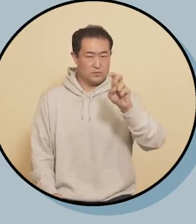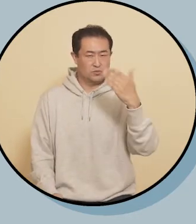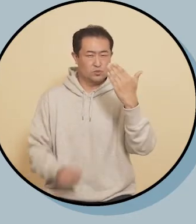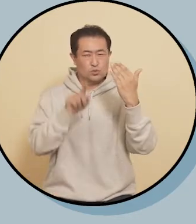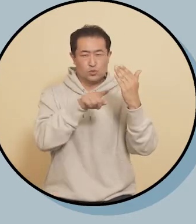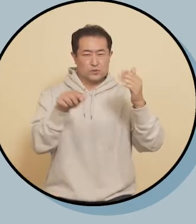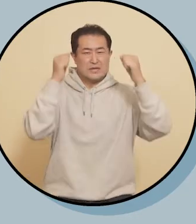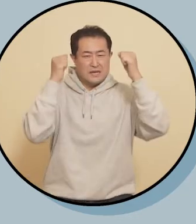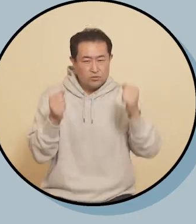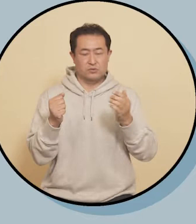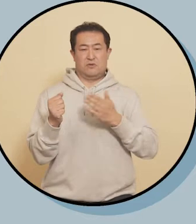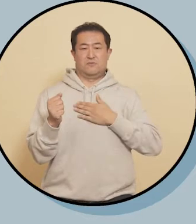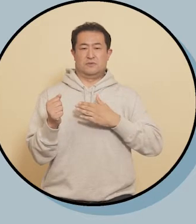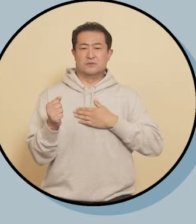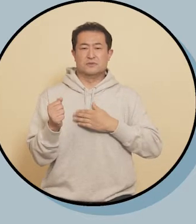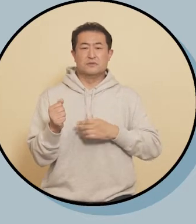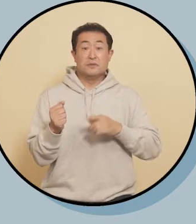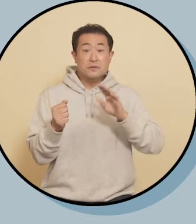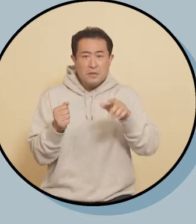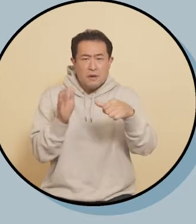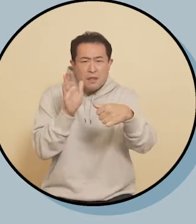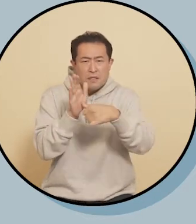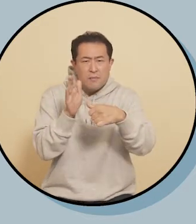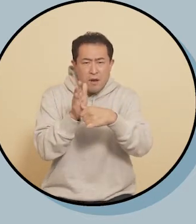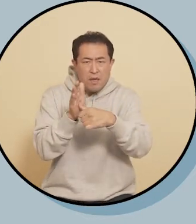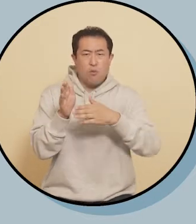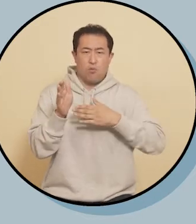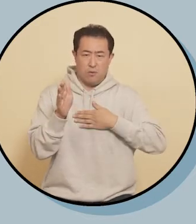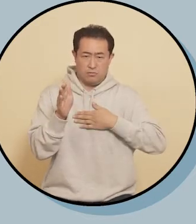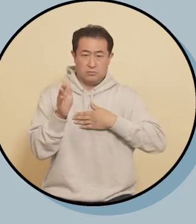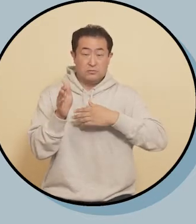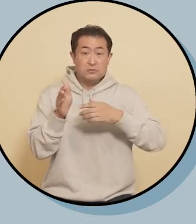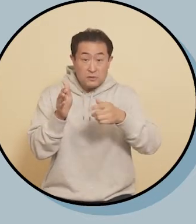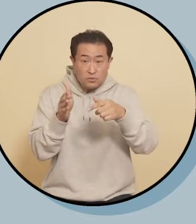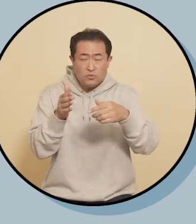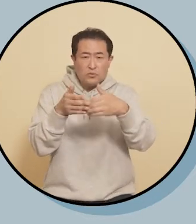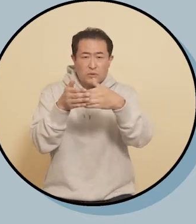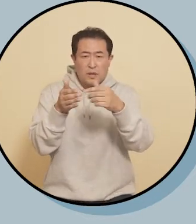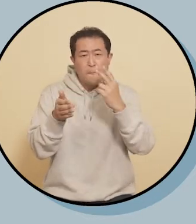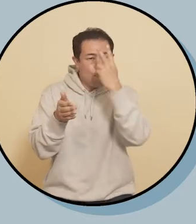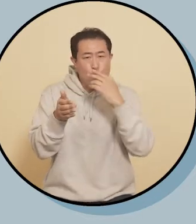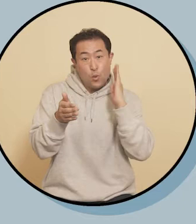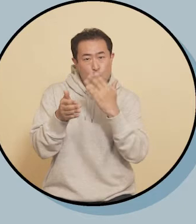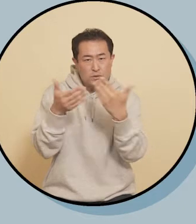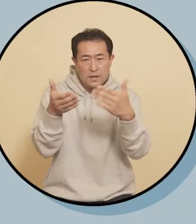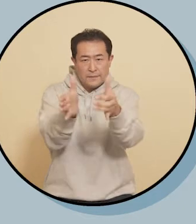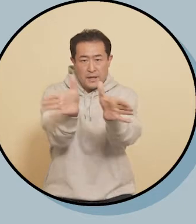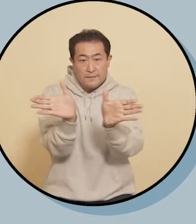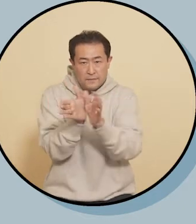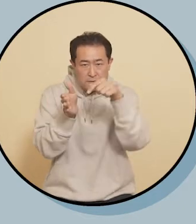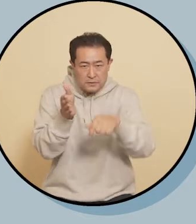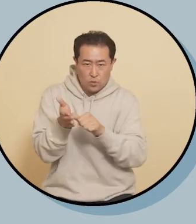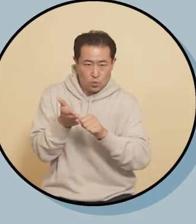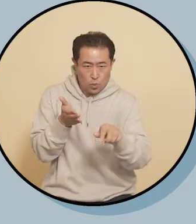も実際にですねお名前が分かっている人がいるそのもう論者の団体に登録して江通訳のサービスを受けている